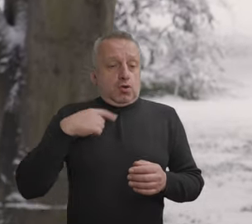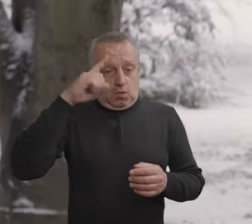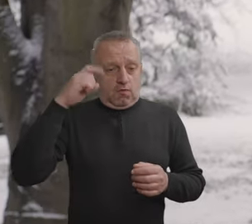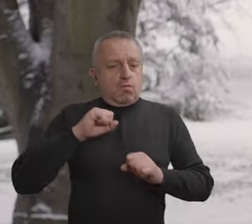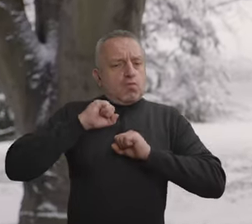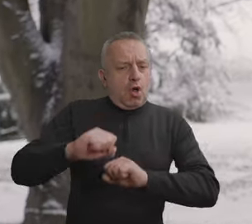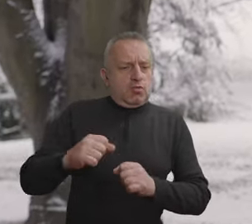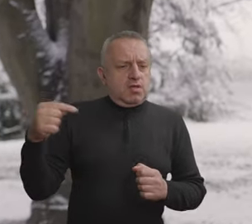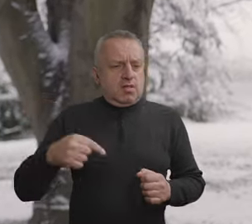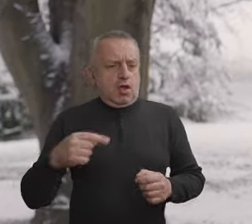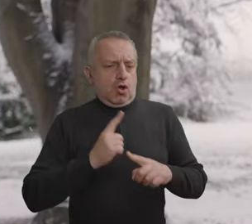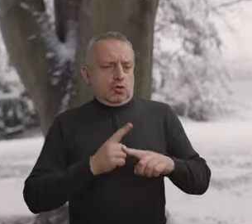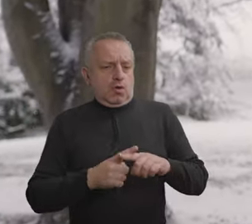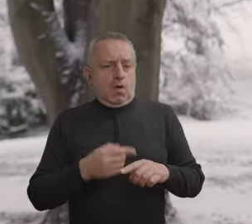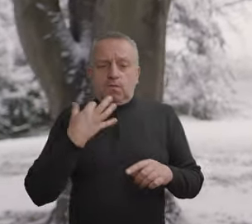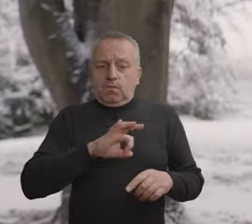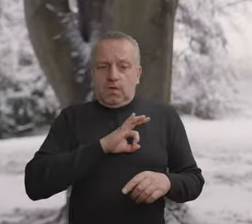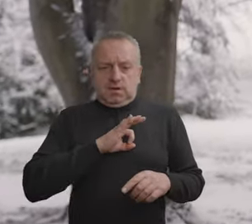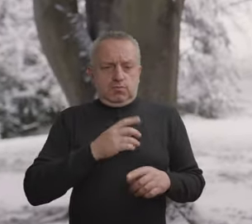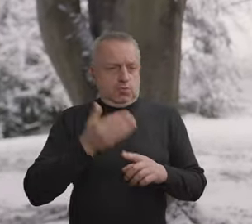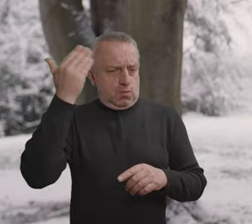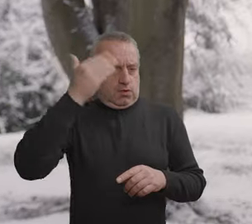Polski Ludowej i, co jest bardzo ważne,